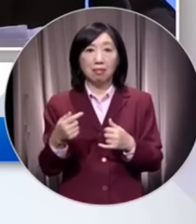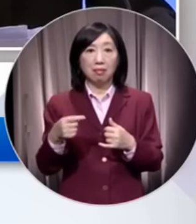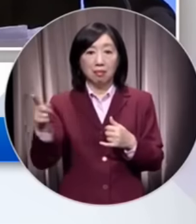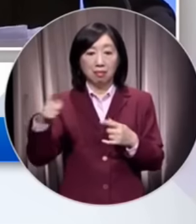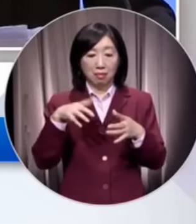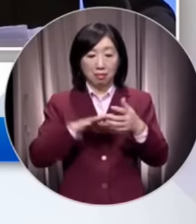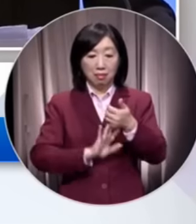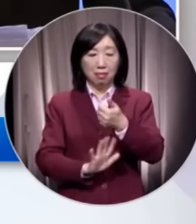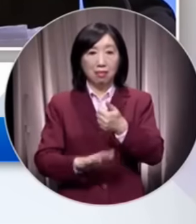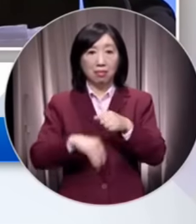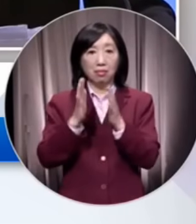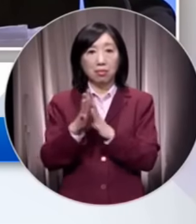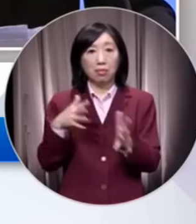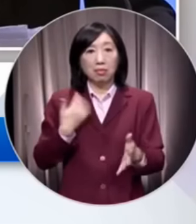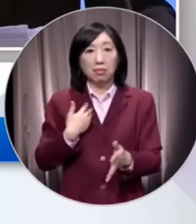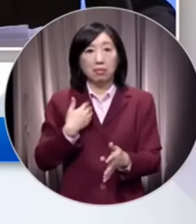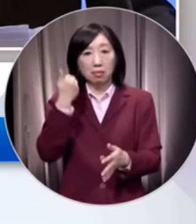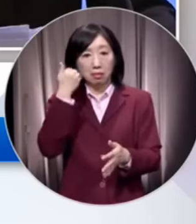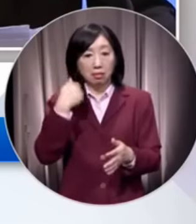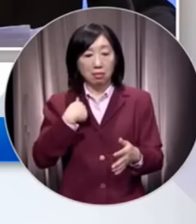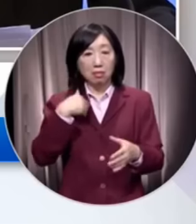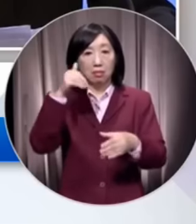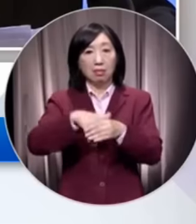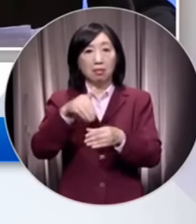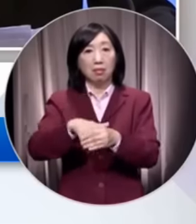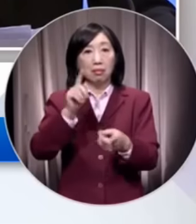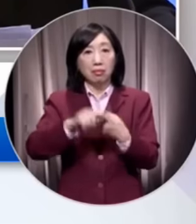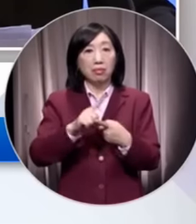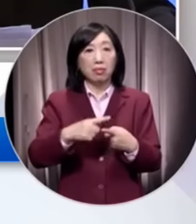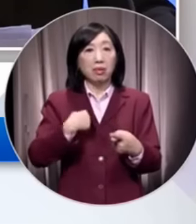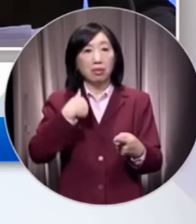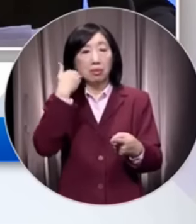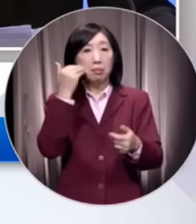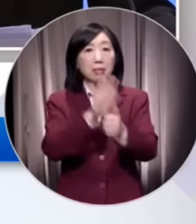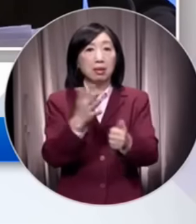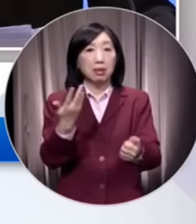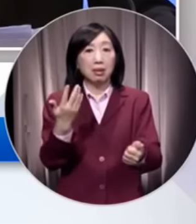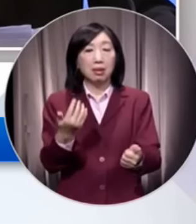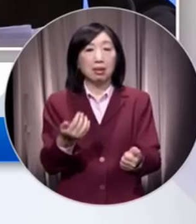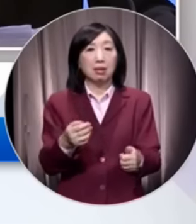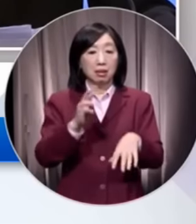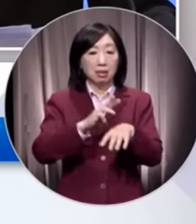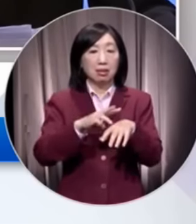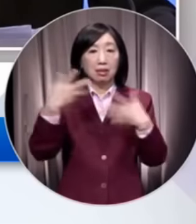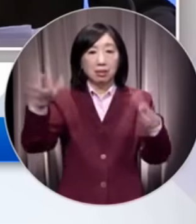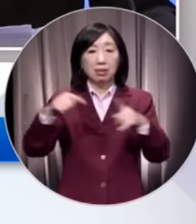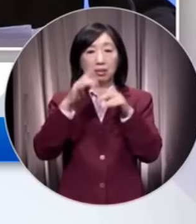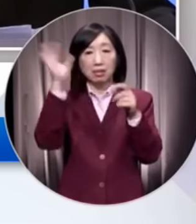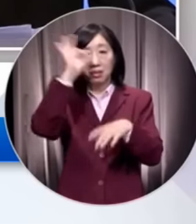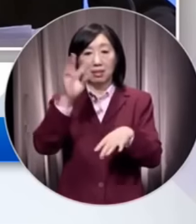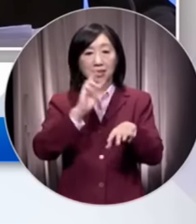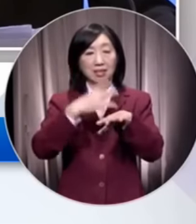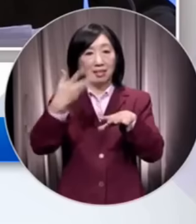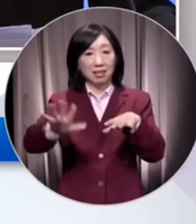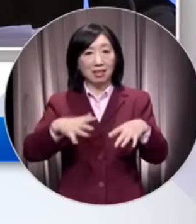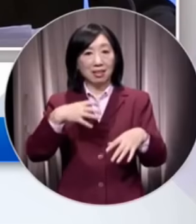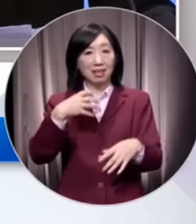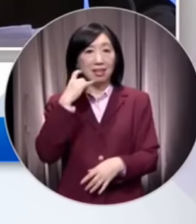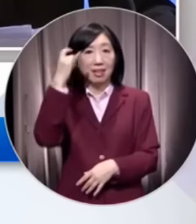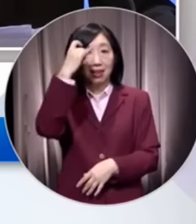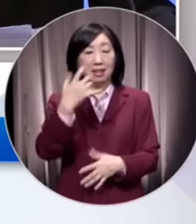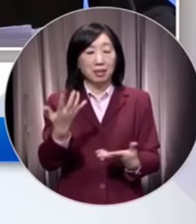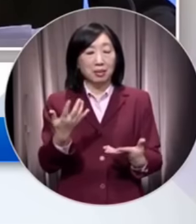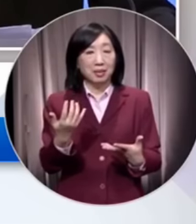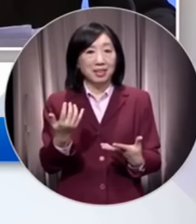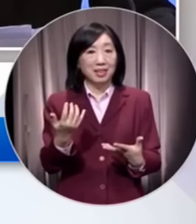战。您不会，大家都在找淡水的阿嬷，你不会在最后选举前夜淡水阿嬷突然